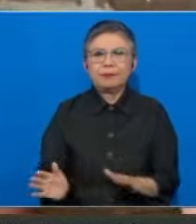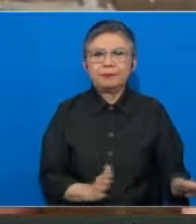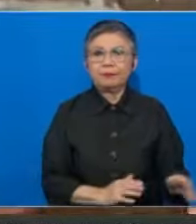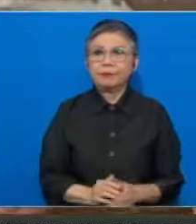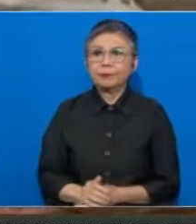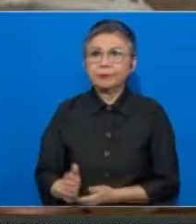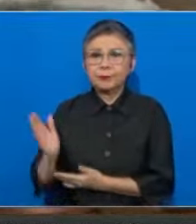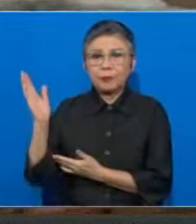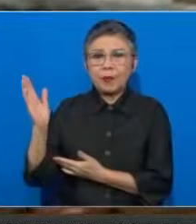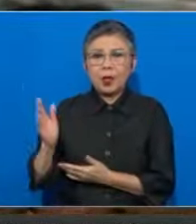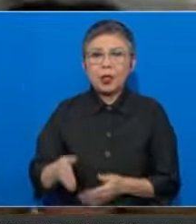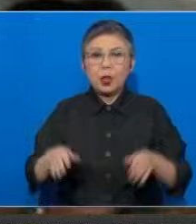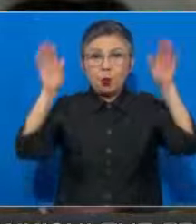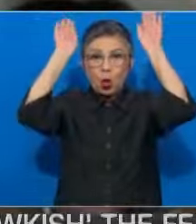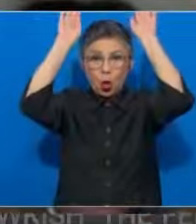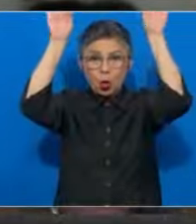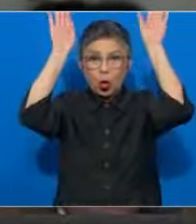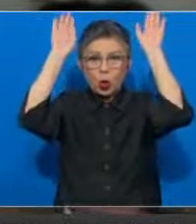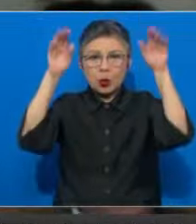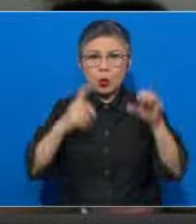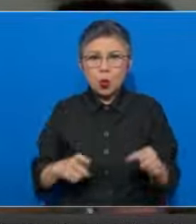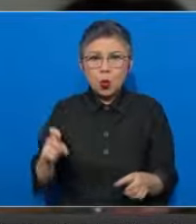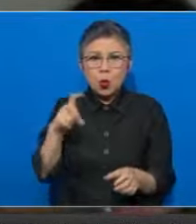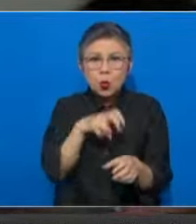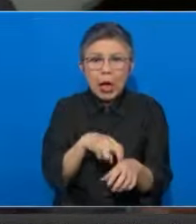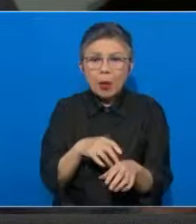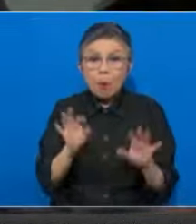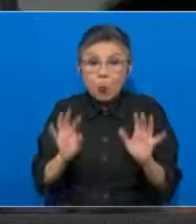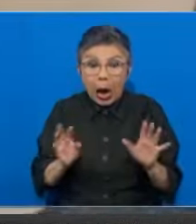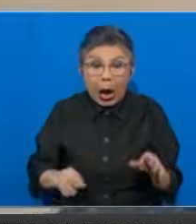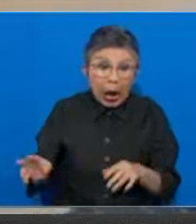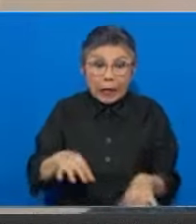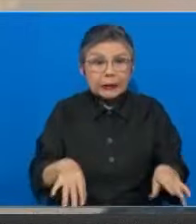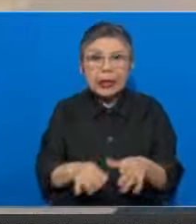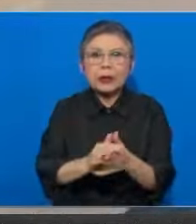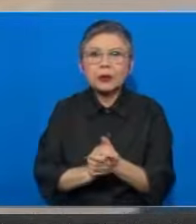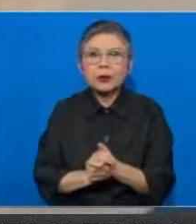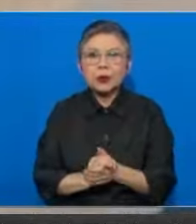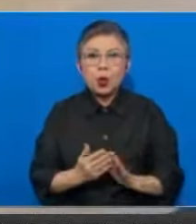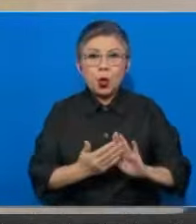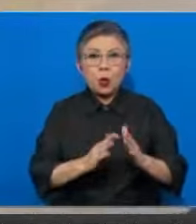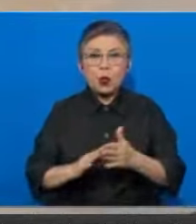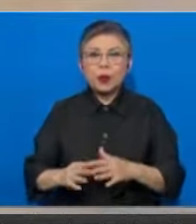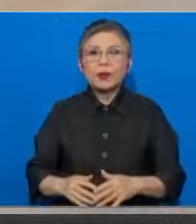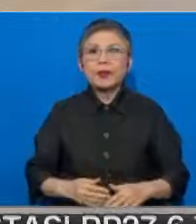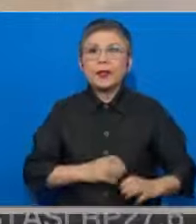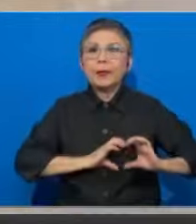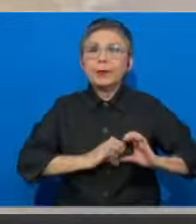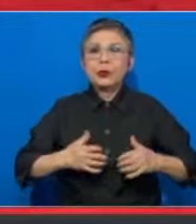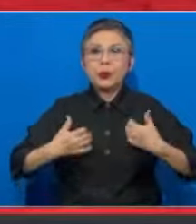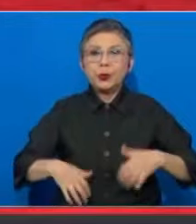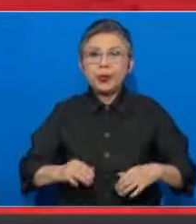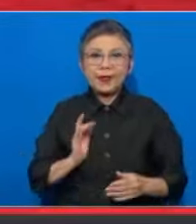Di lokasi lain, yakni di Ponorogo, Jawa Timur, karena ular kerap muncul di permukiman warga, membuat relawan komunitas Animal Rescue Volcano